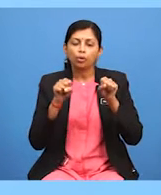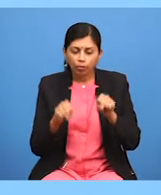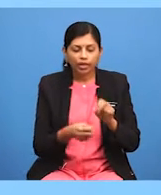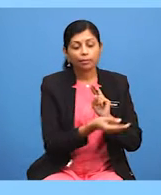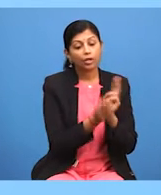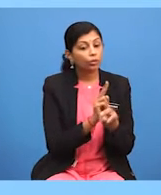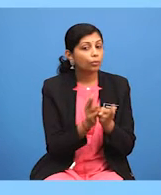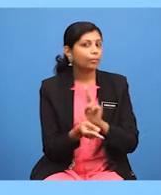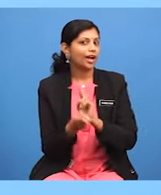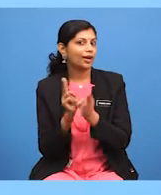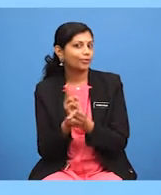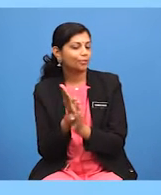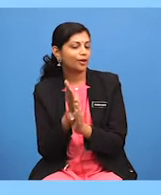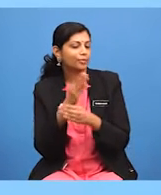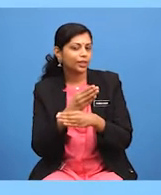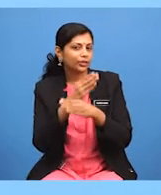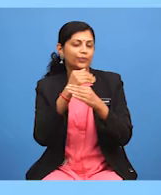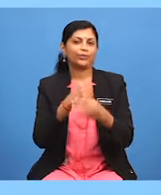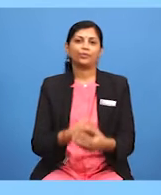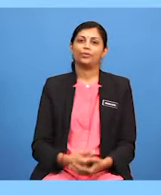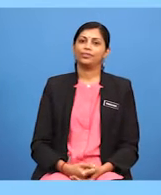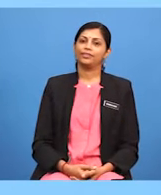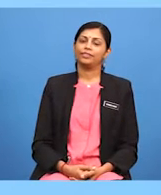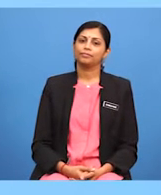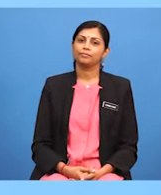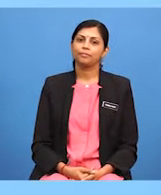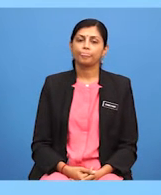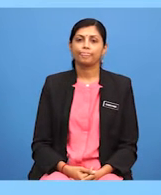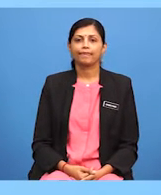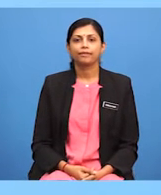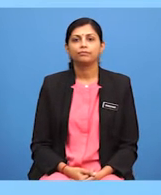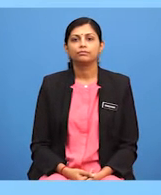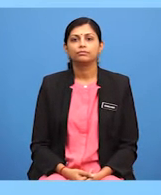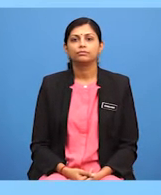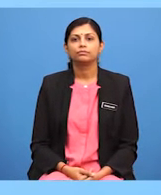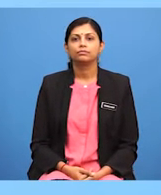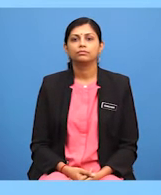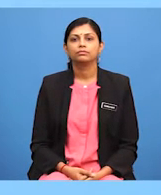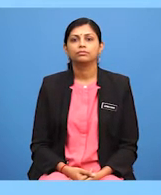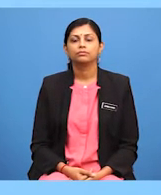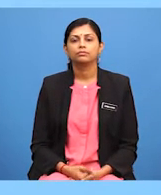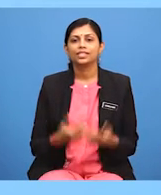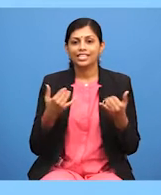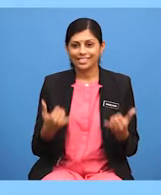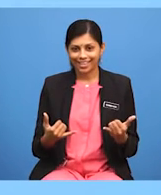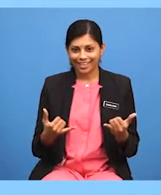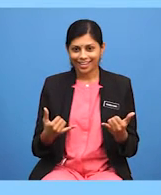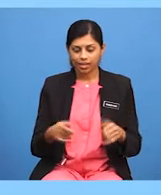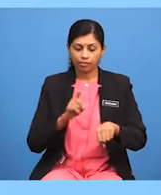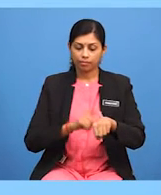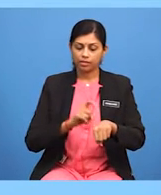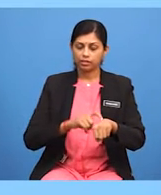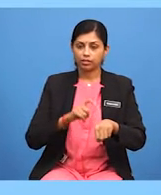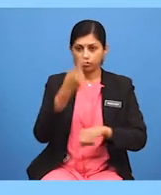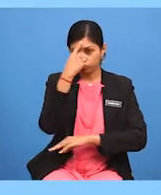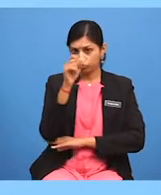pecah apabila jatuh dari meja. Namun demikian, sekiranya situasi